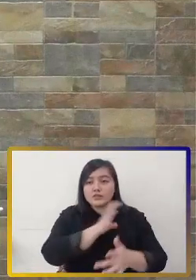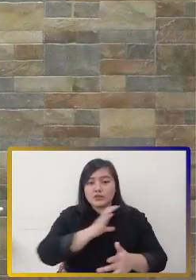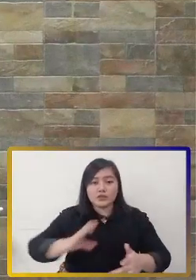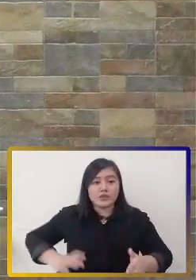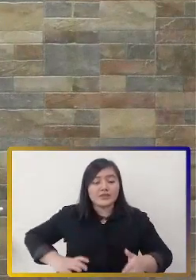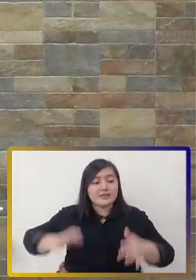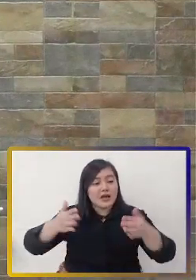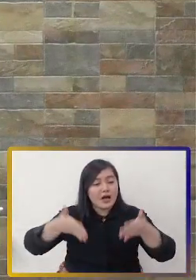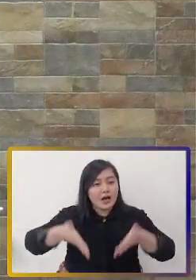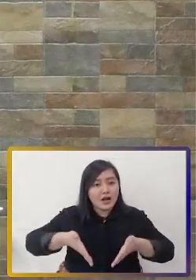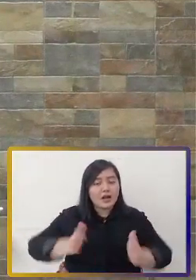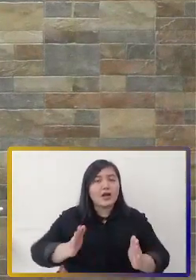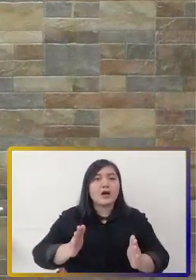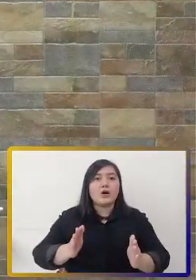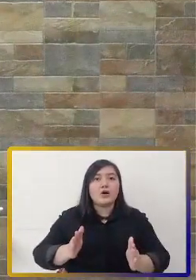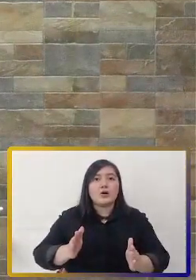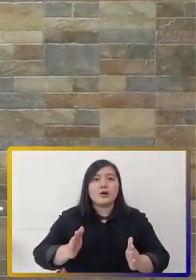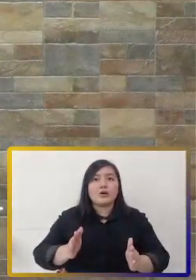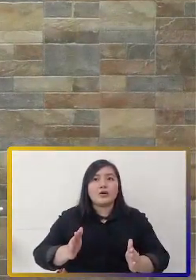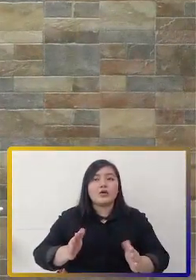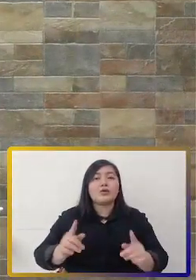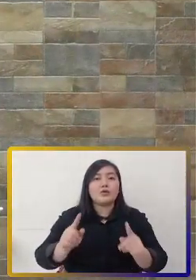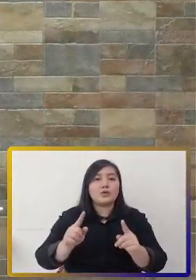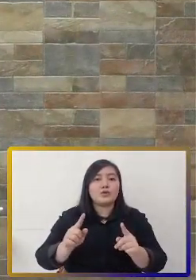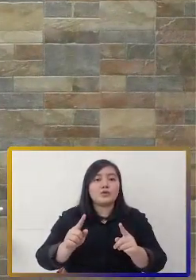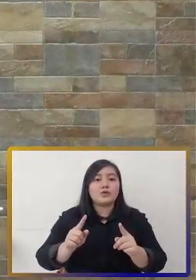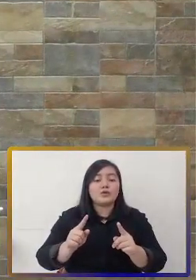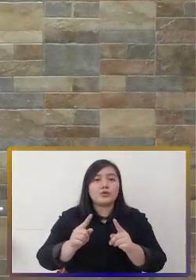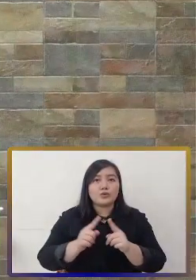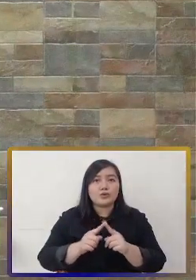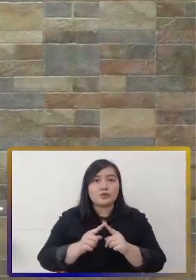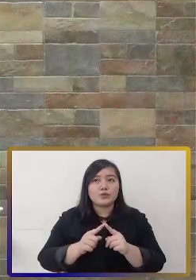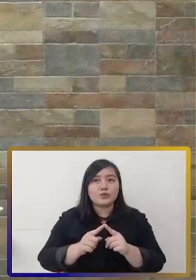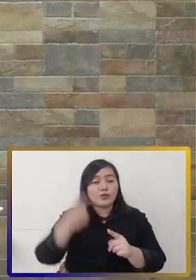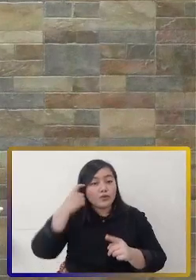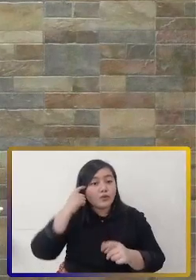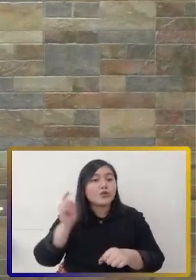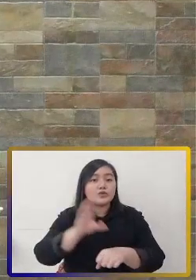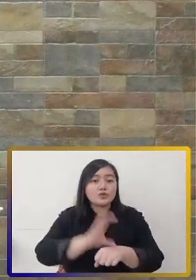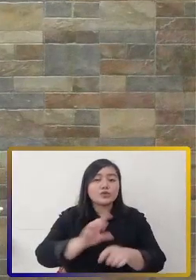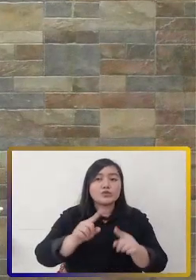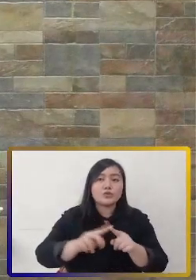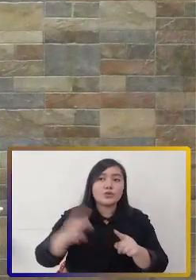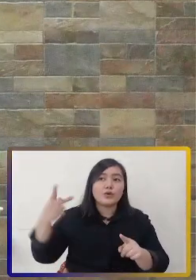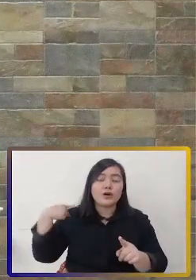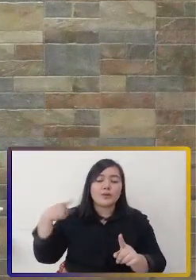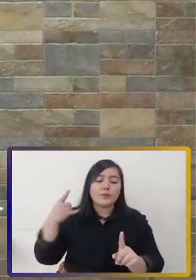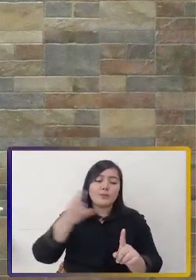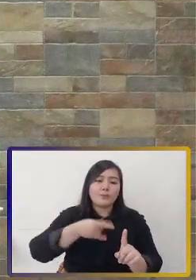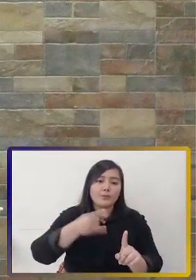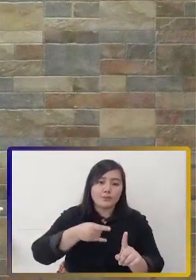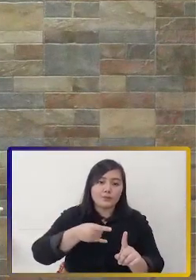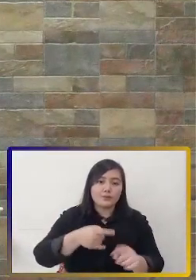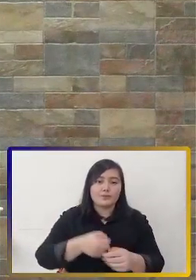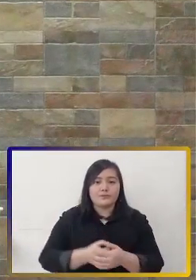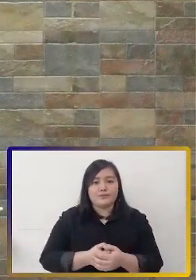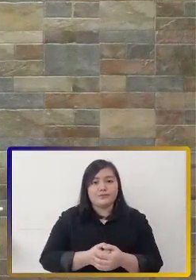Panginoong Hesukristo na dumating sa kanyang iglesia yung tinatawag po nating